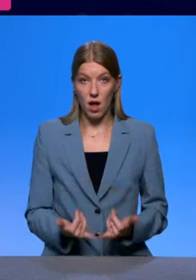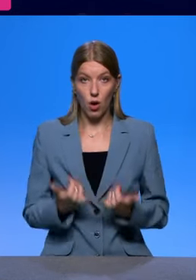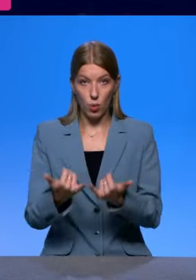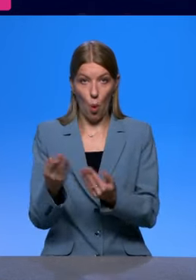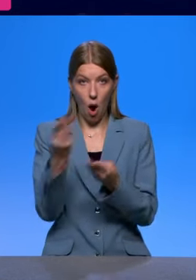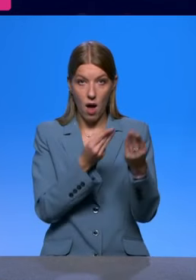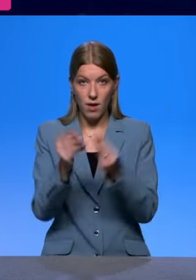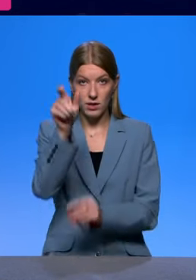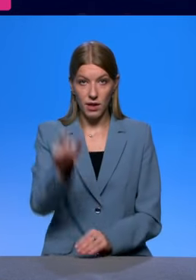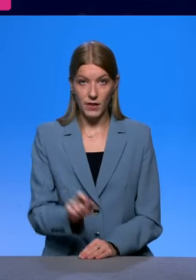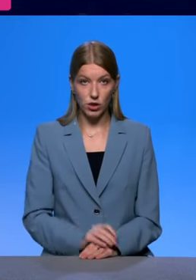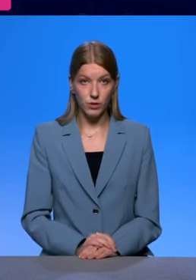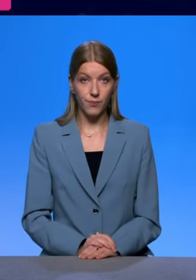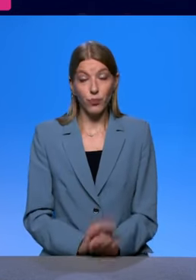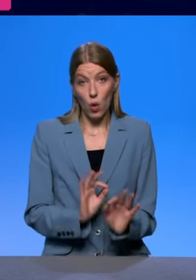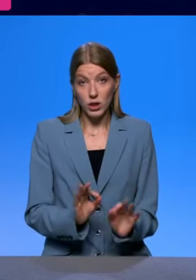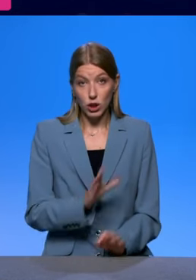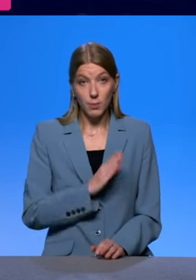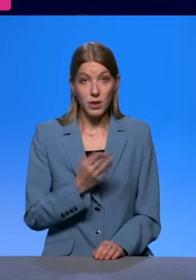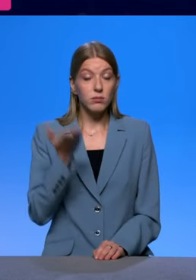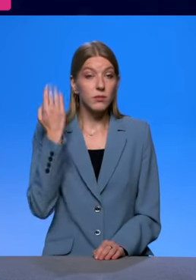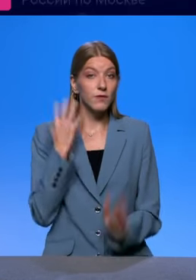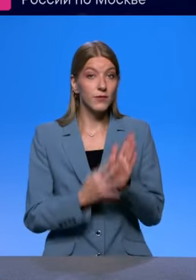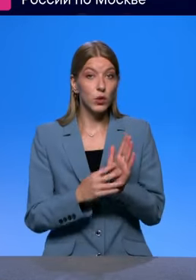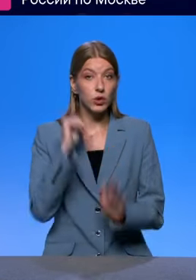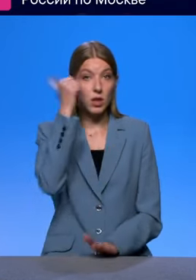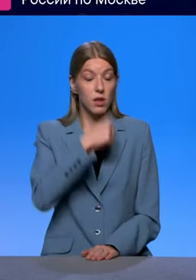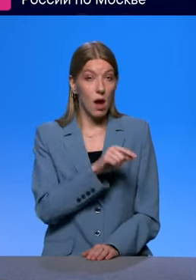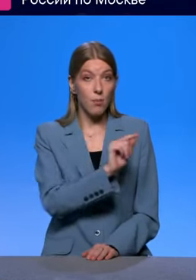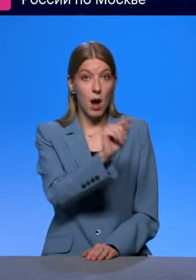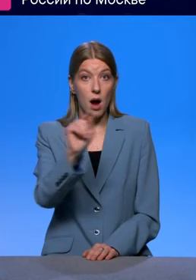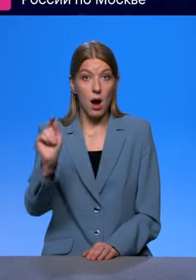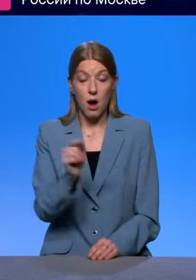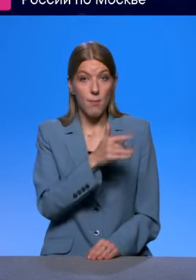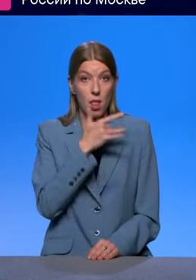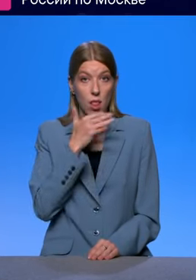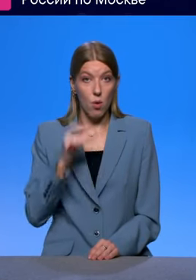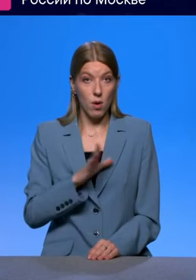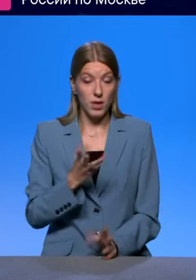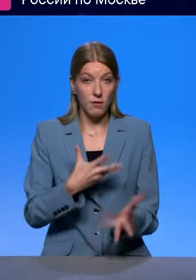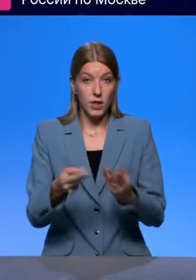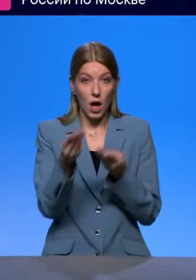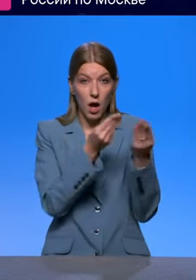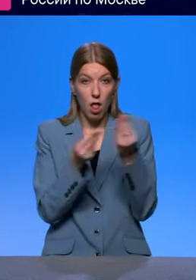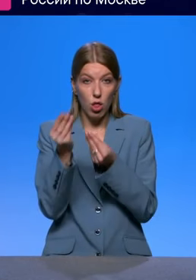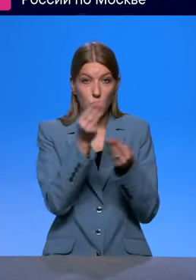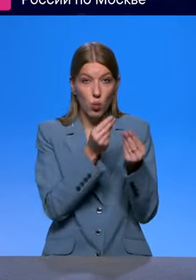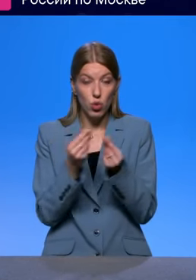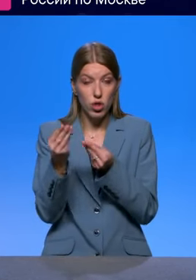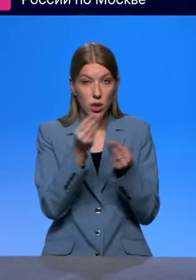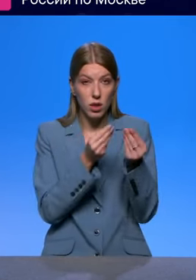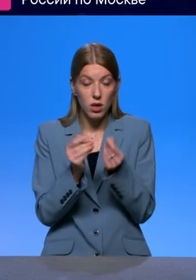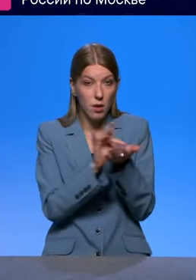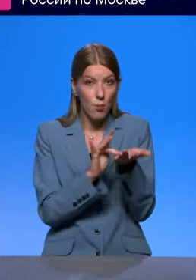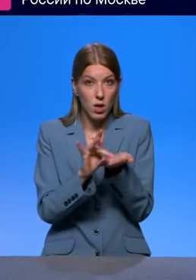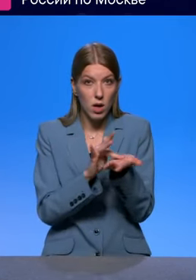конечно, были. В 90-х годах таких много было вообще, да, прям как грибы росли все эти ясновидящие, все эти колдуны, все вот эти вот